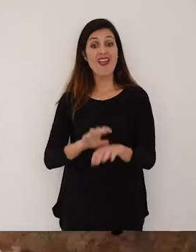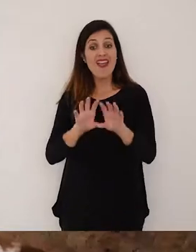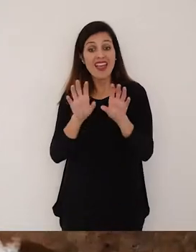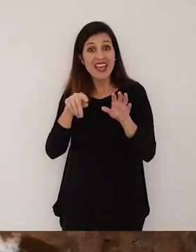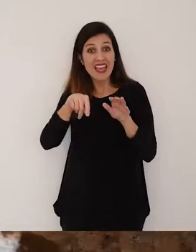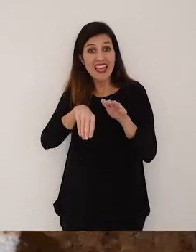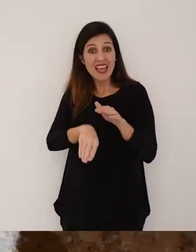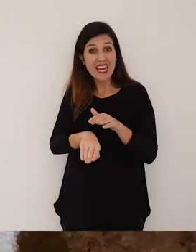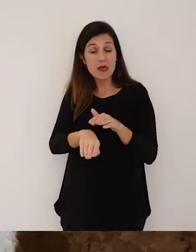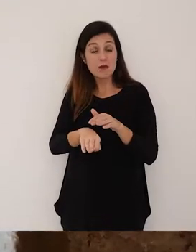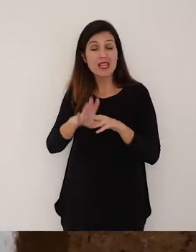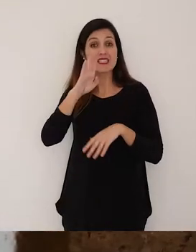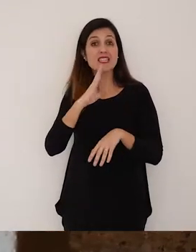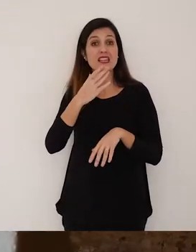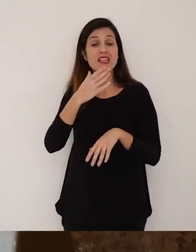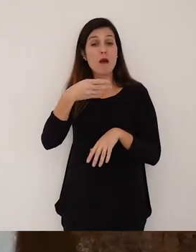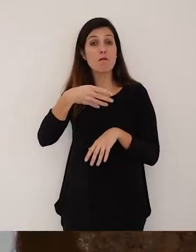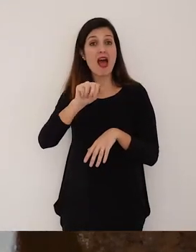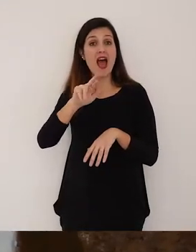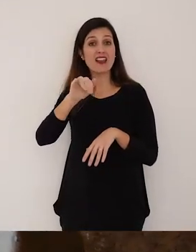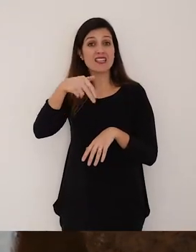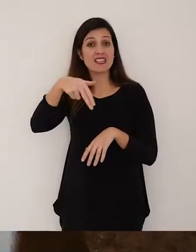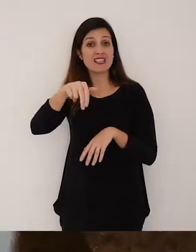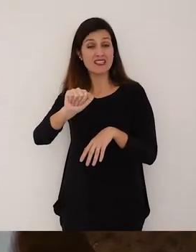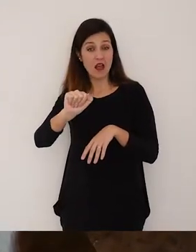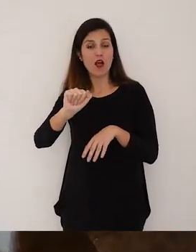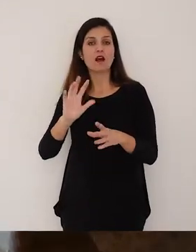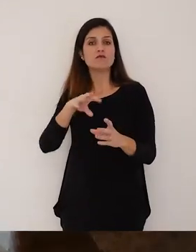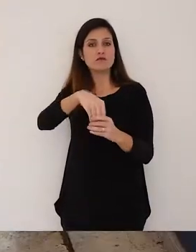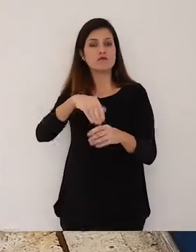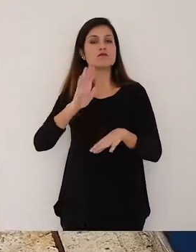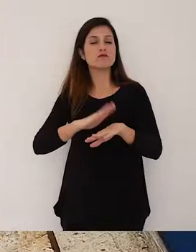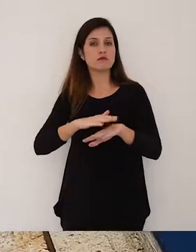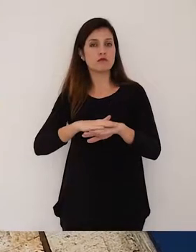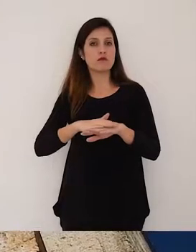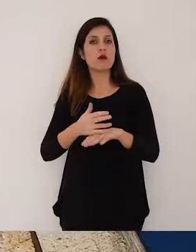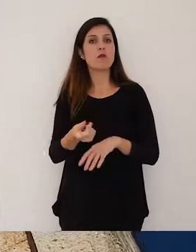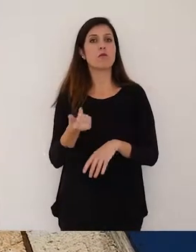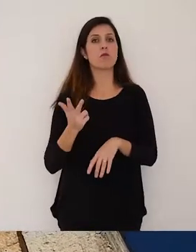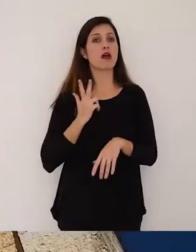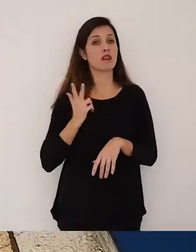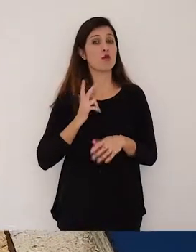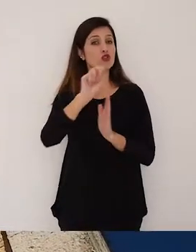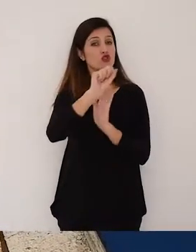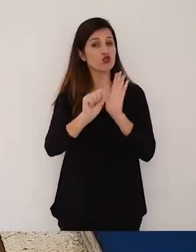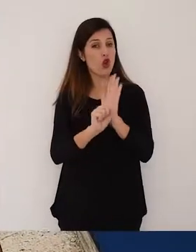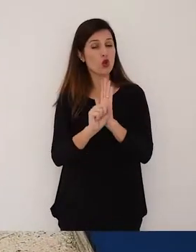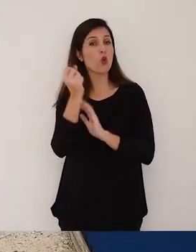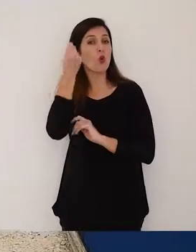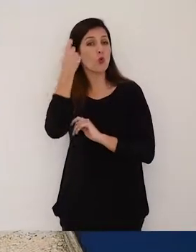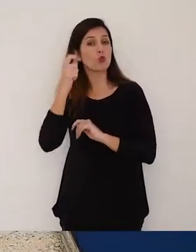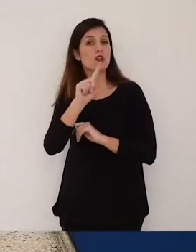La cripta di Santa Marina di Miggiano si colloca all'interno del prezioso patrimonio storico di matrice bizantina,